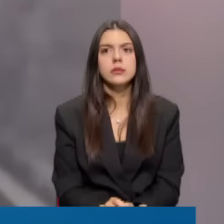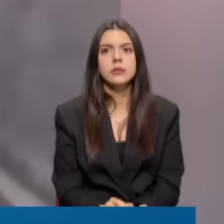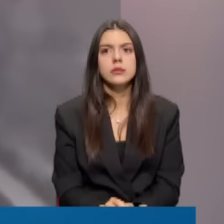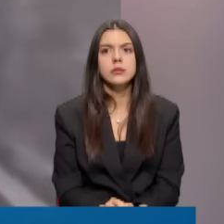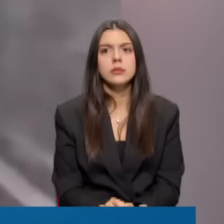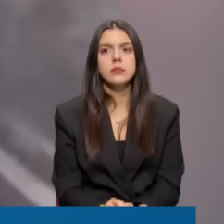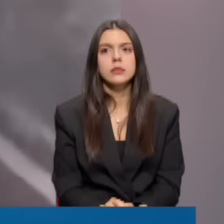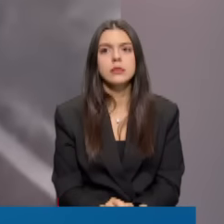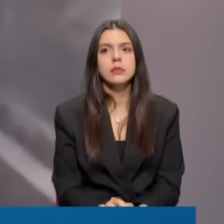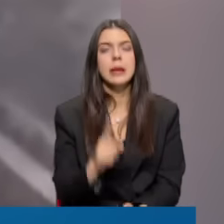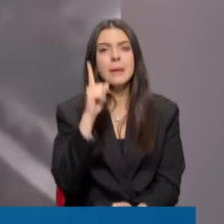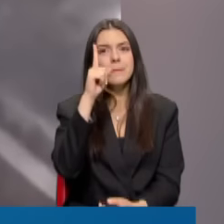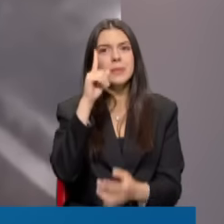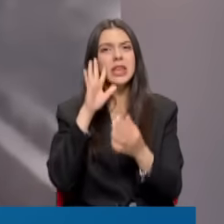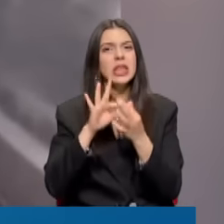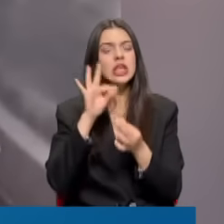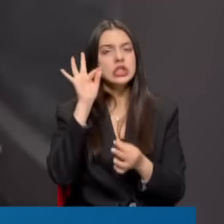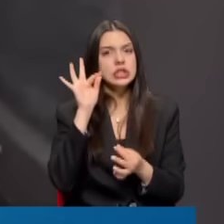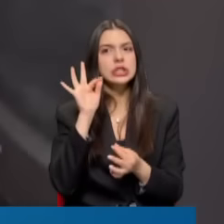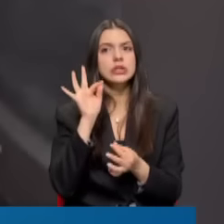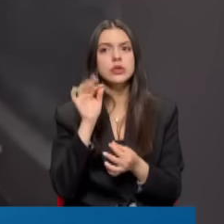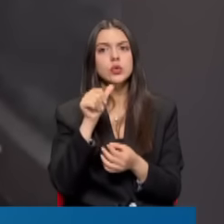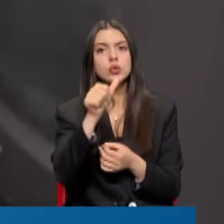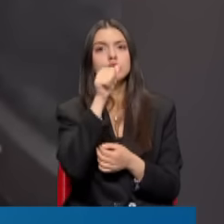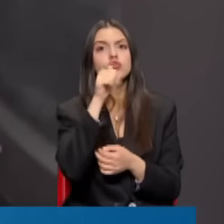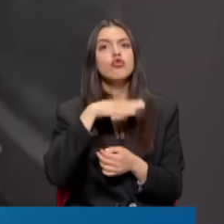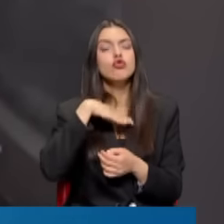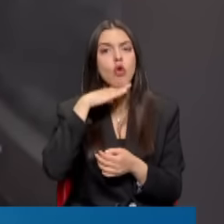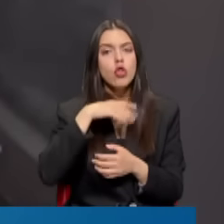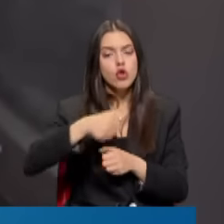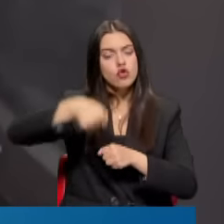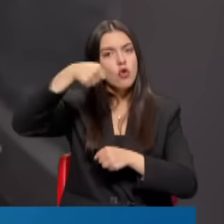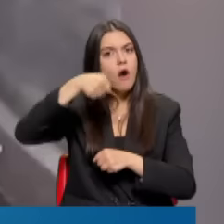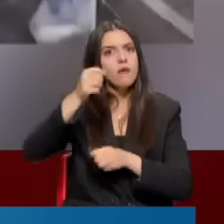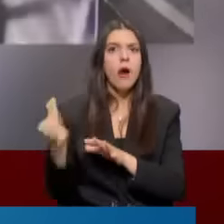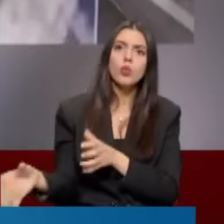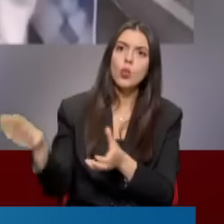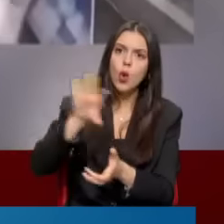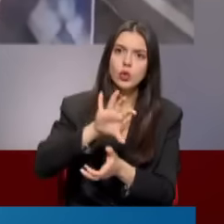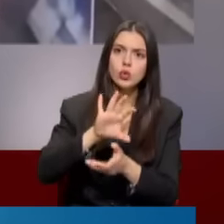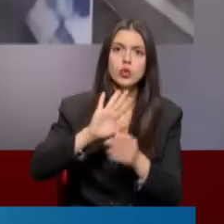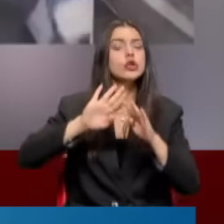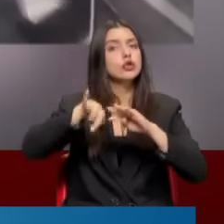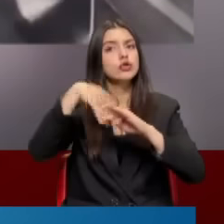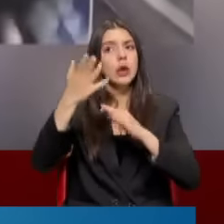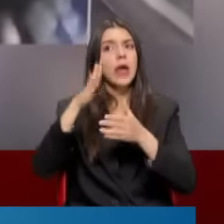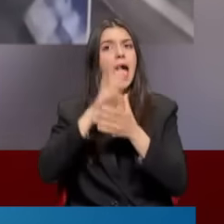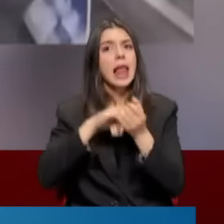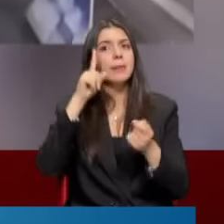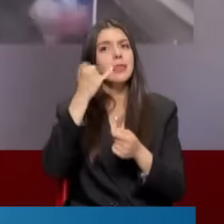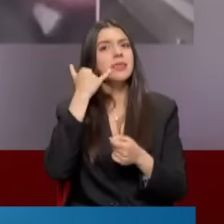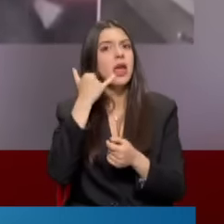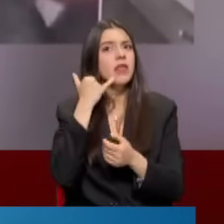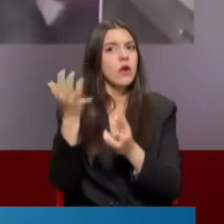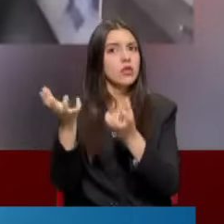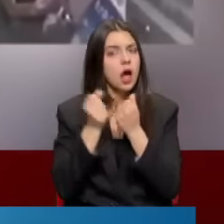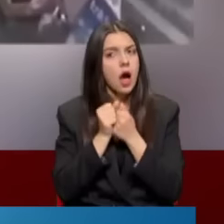izleyenler bir kişi su dolu kovaları döktü sonrasında eline bir telefon